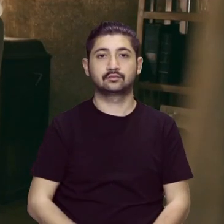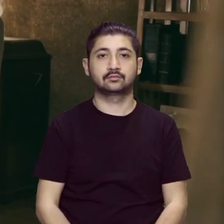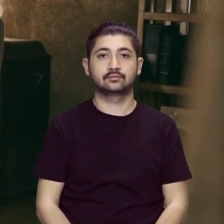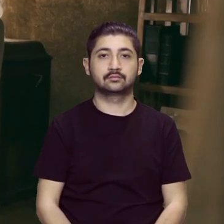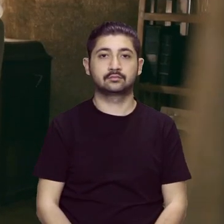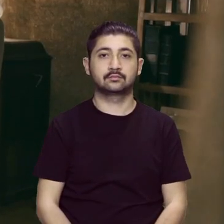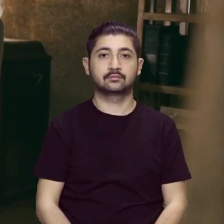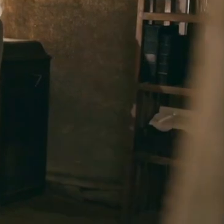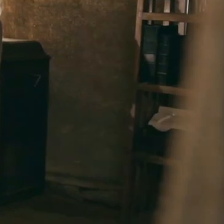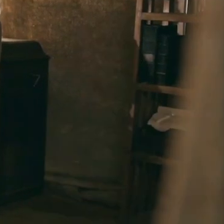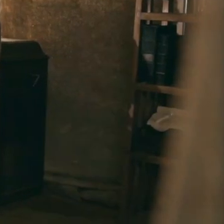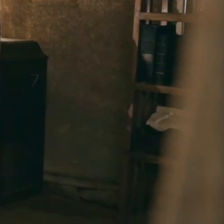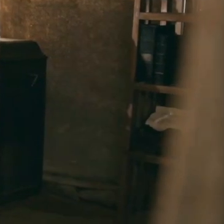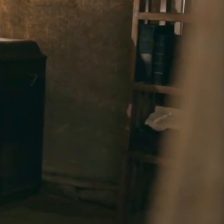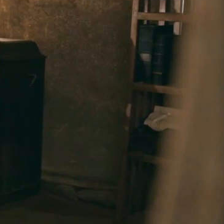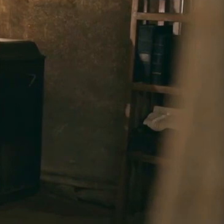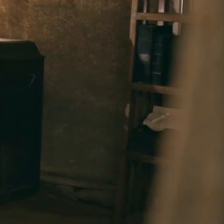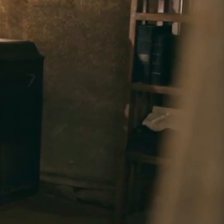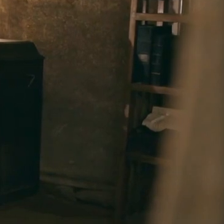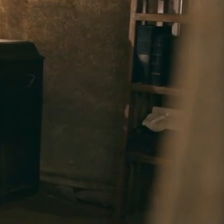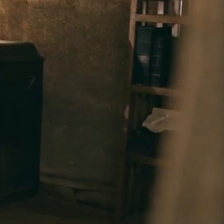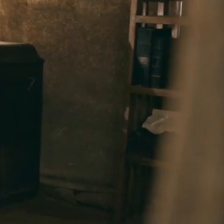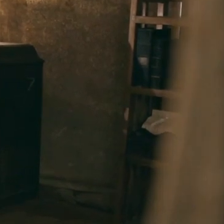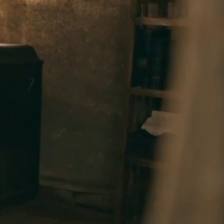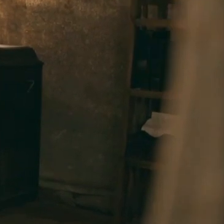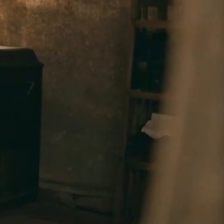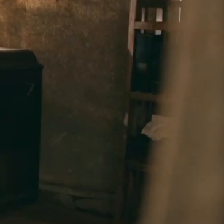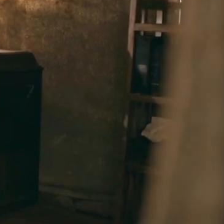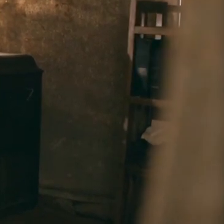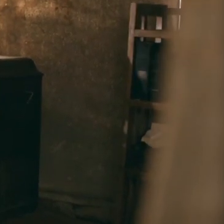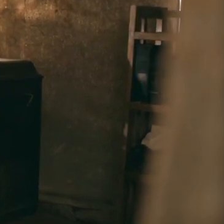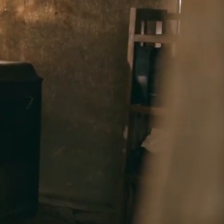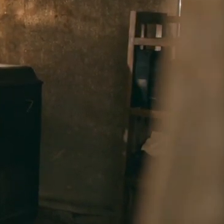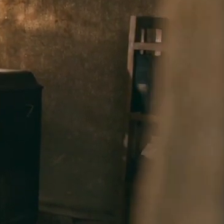Masa başındaki Cooks ayağa kalkıp çadırın penceresine yöneldi.